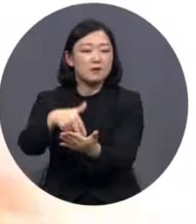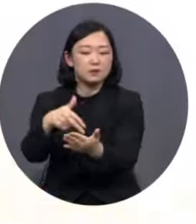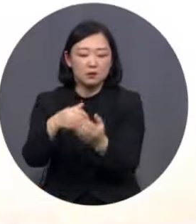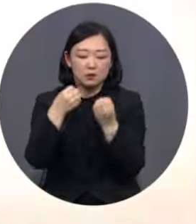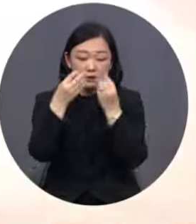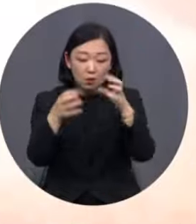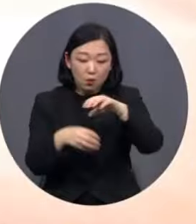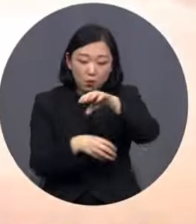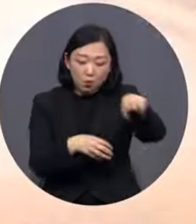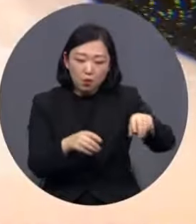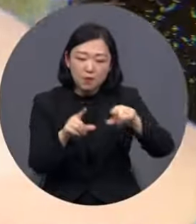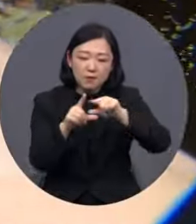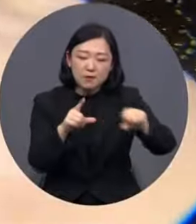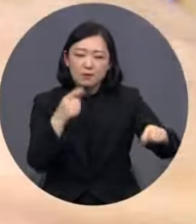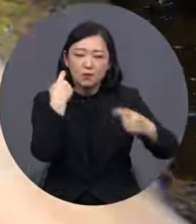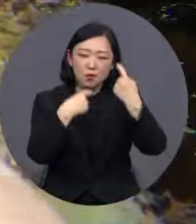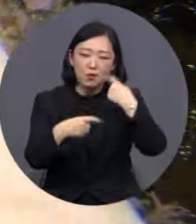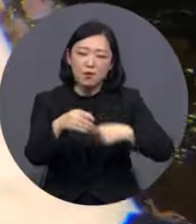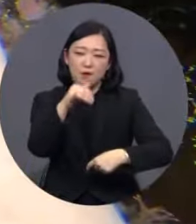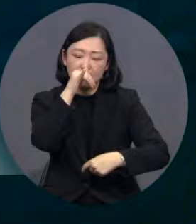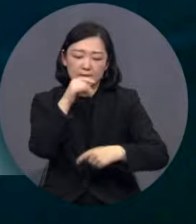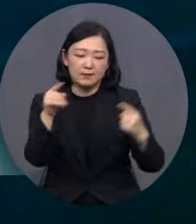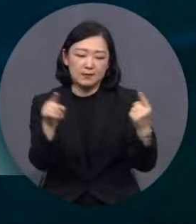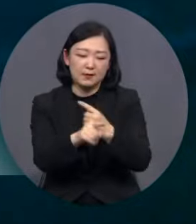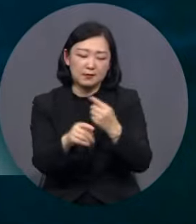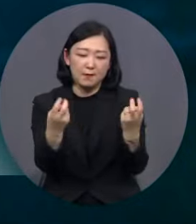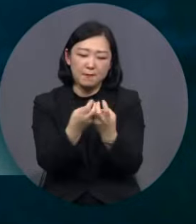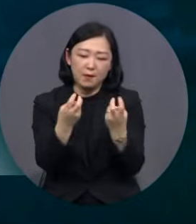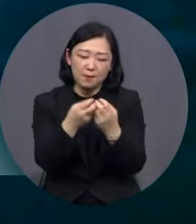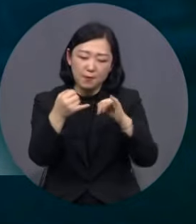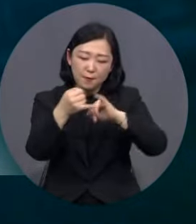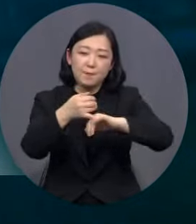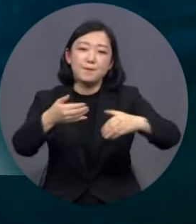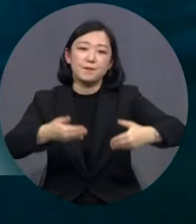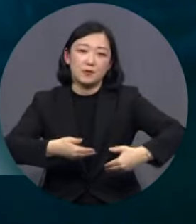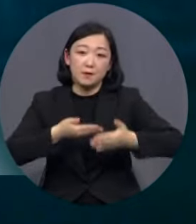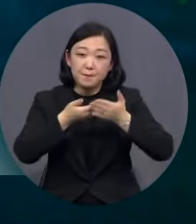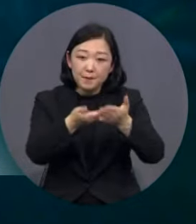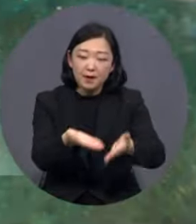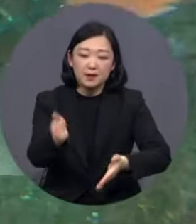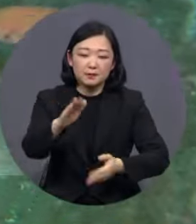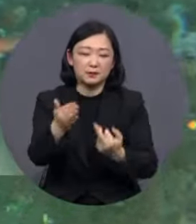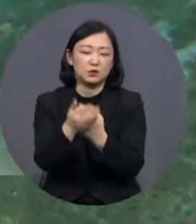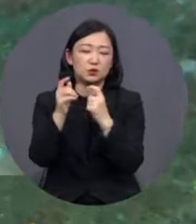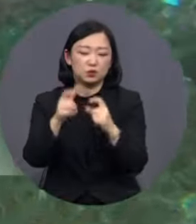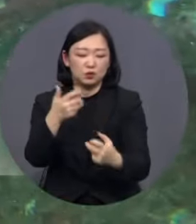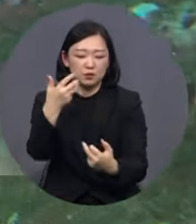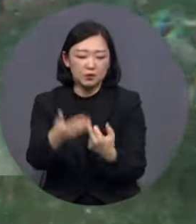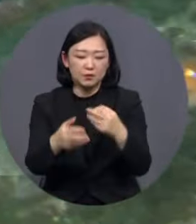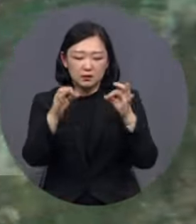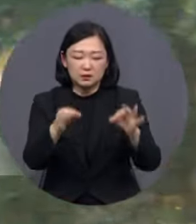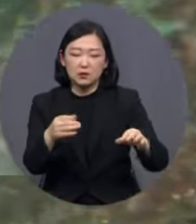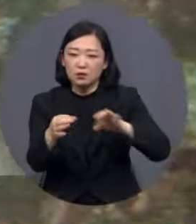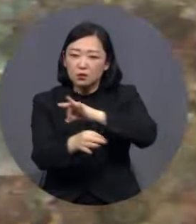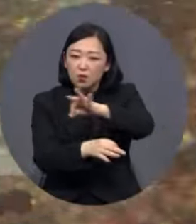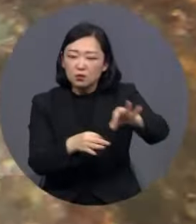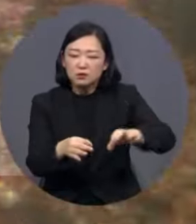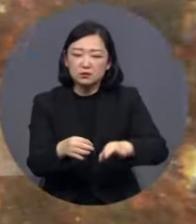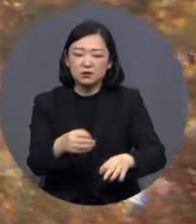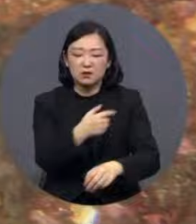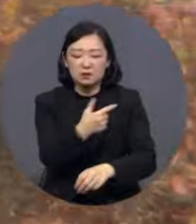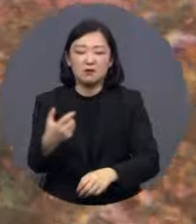노선에서 마찰리 확인도 개선방안이 제시돼야 한다고 지적했지만 제주도는 서기포 지역 경제에 상당한 역할을